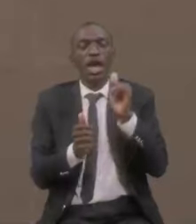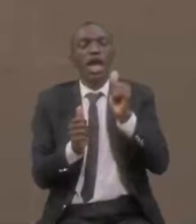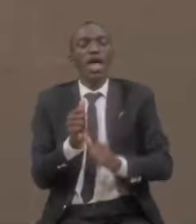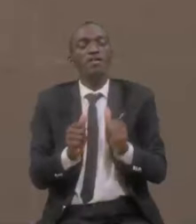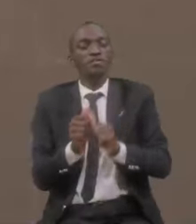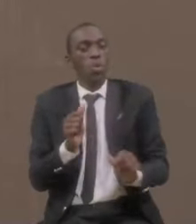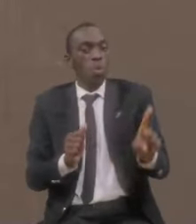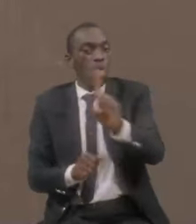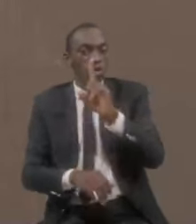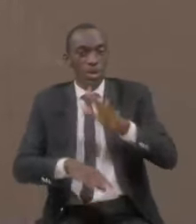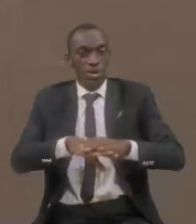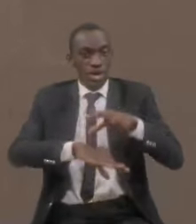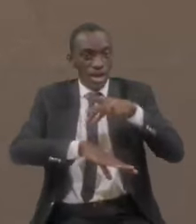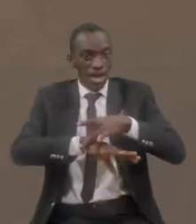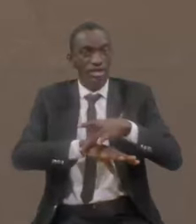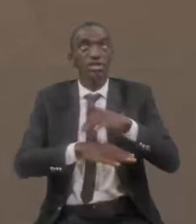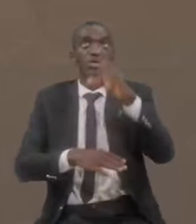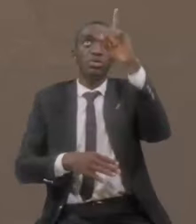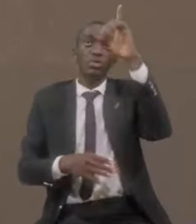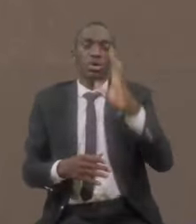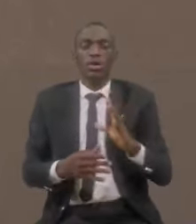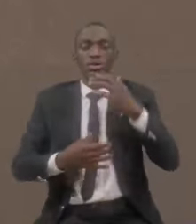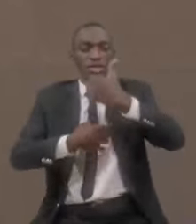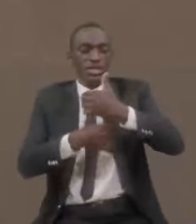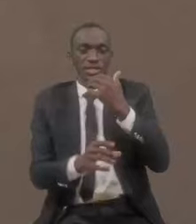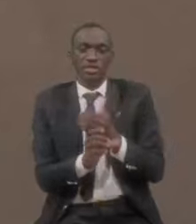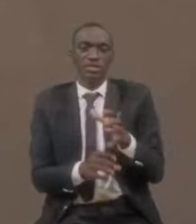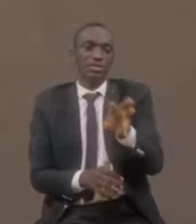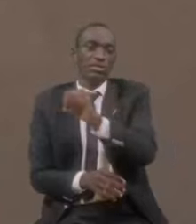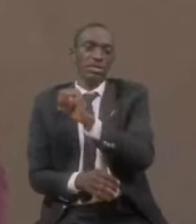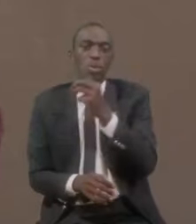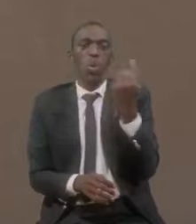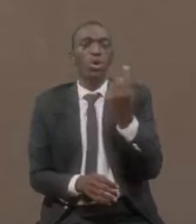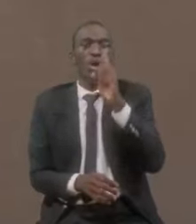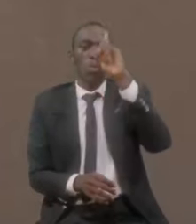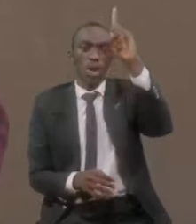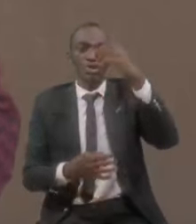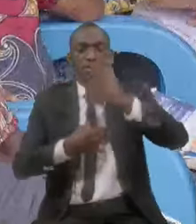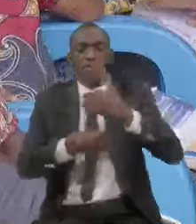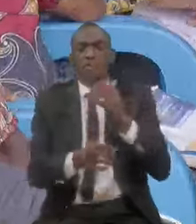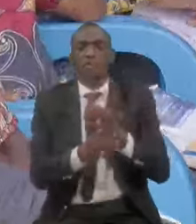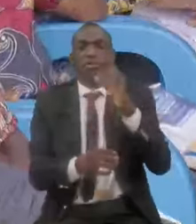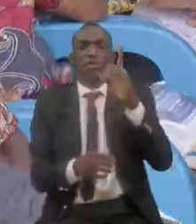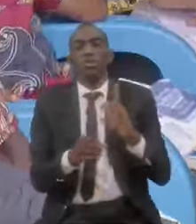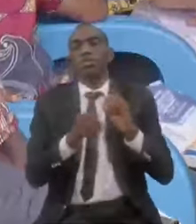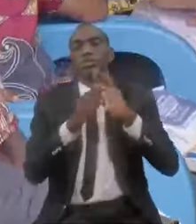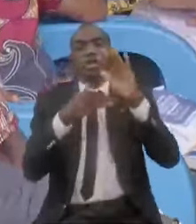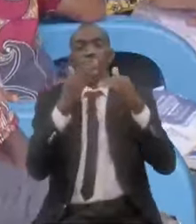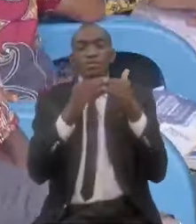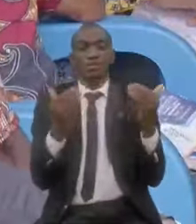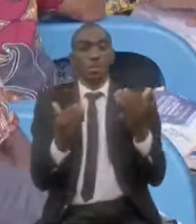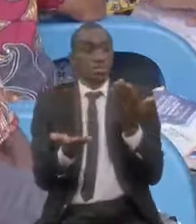créé par un seul créateur Dieu qui est au ciel. Qu'il